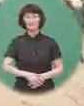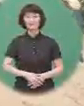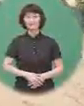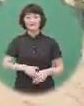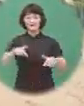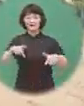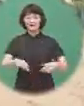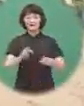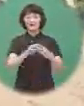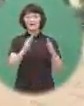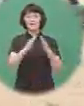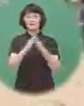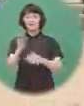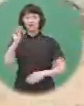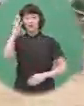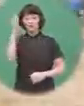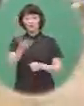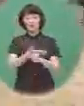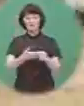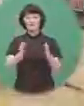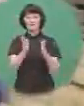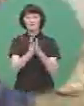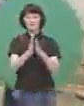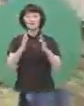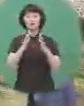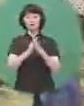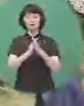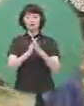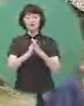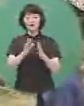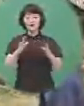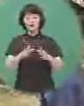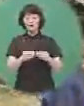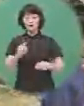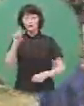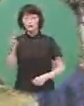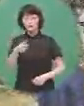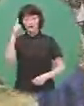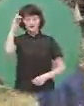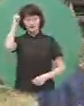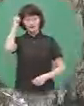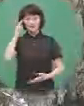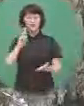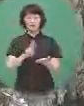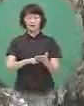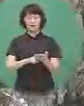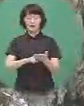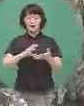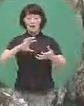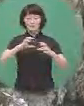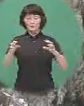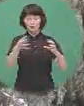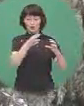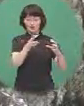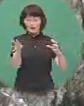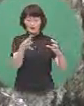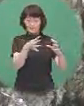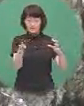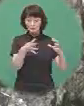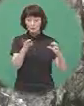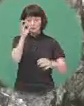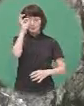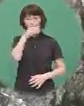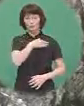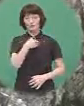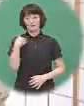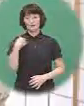西田町の鹿島大神宮では国の天然記念物に指定されている露出したペグマタイトの岩脈が見られます